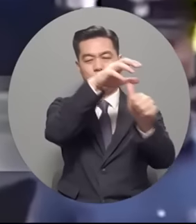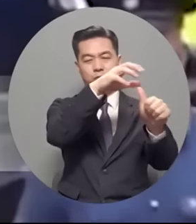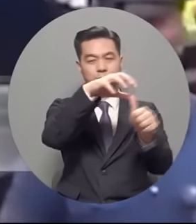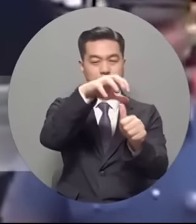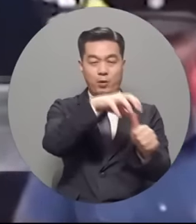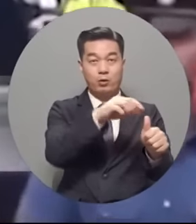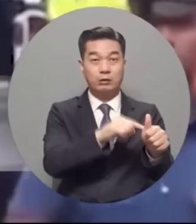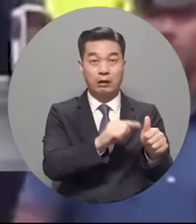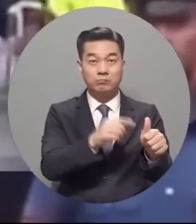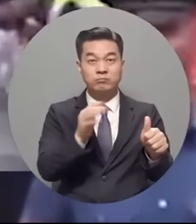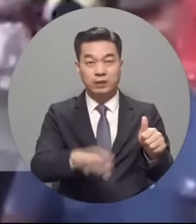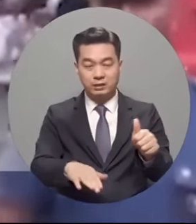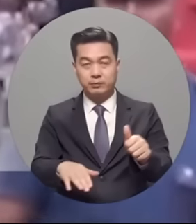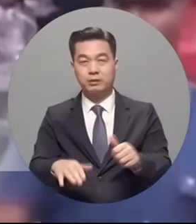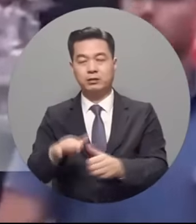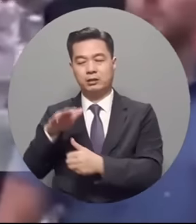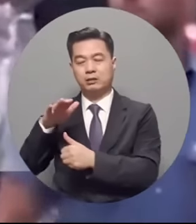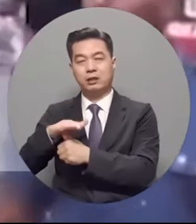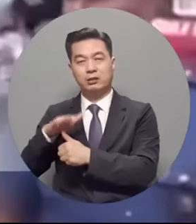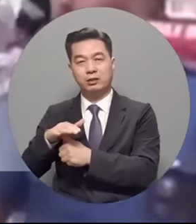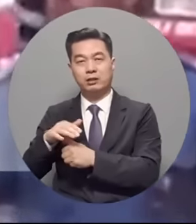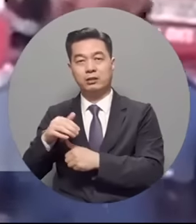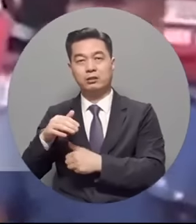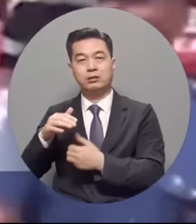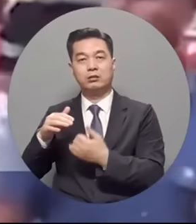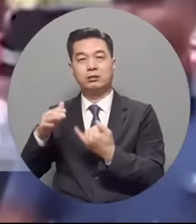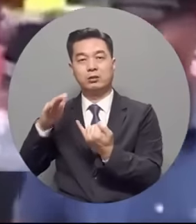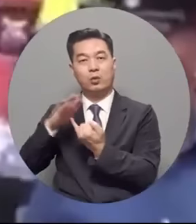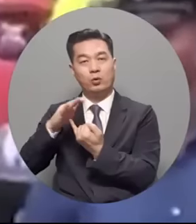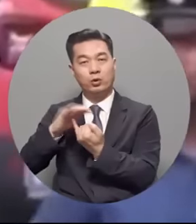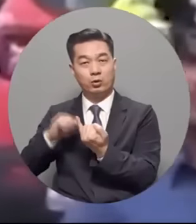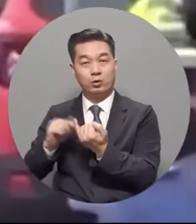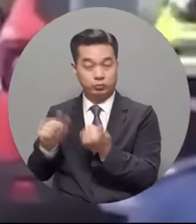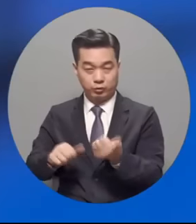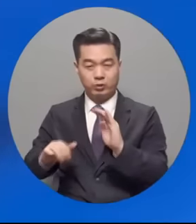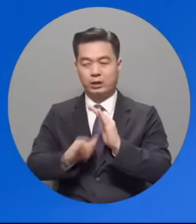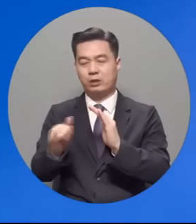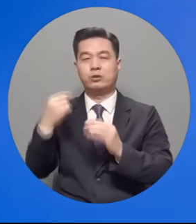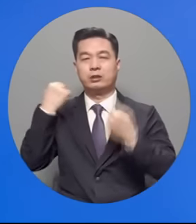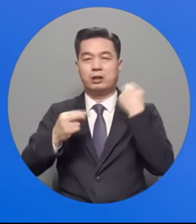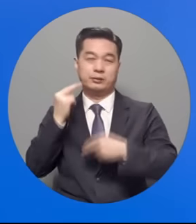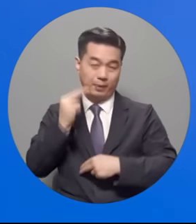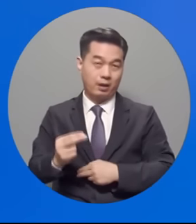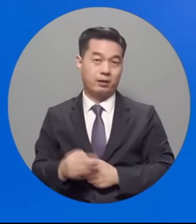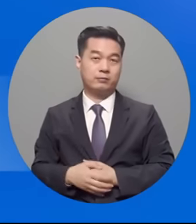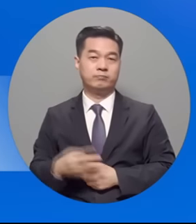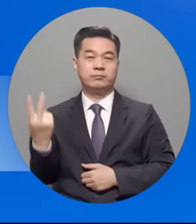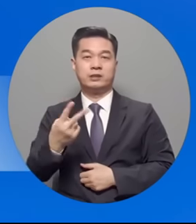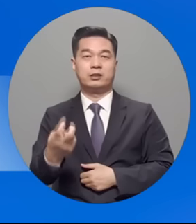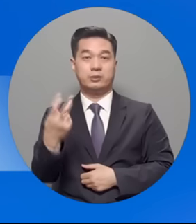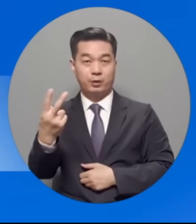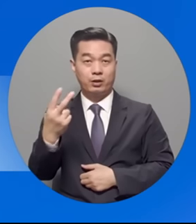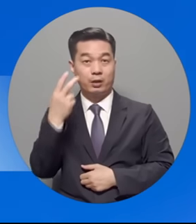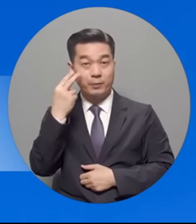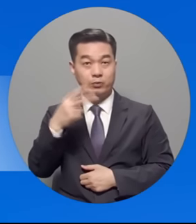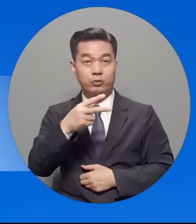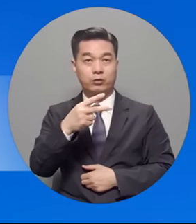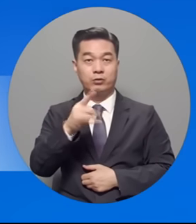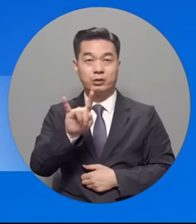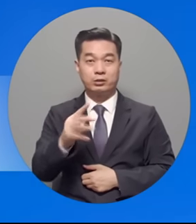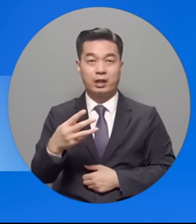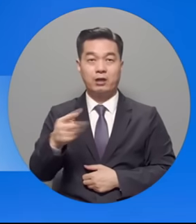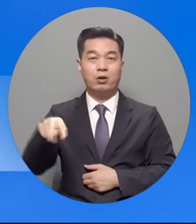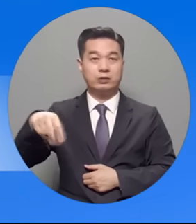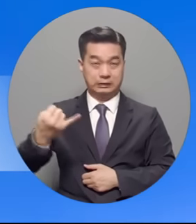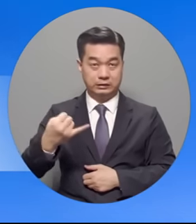성공했지만 5살 소녀가 숨지고 일가족이 크게 다쳤습니다. 2022년 미국 댈러스에서는 2차